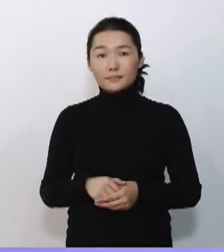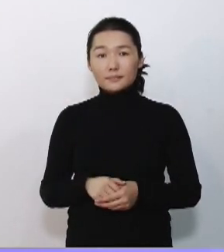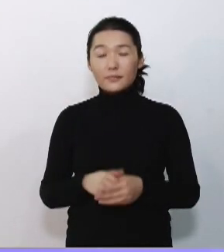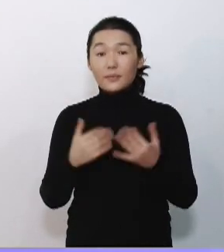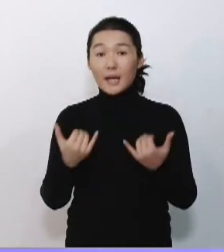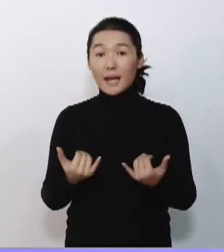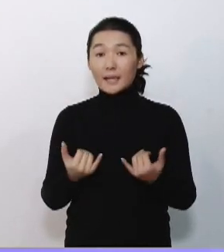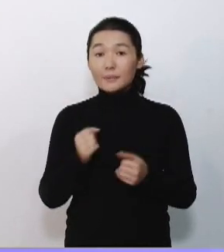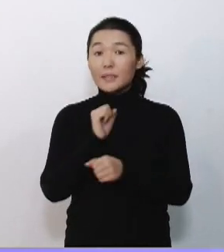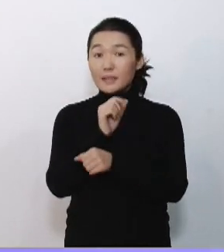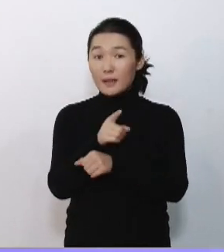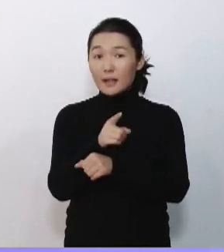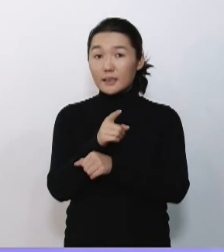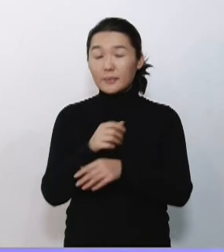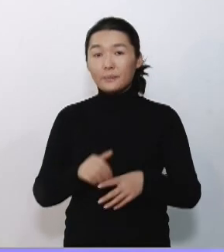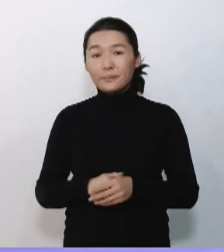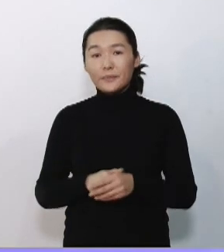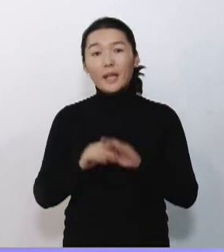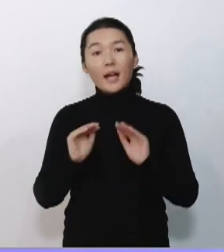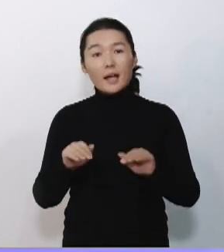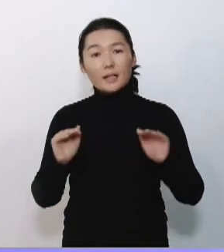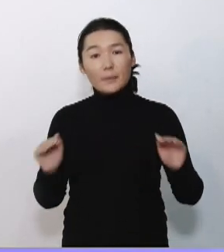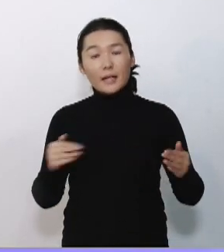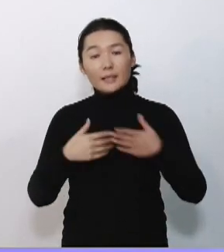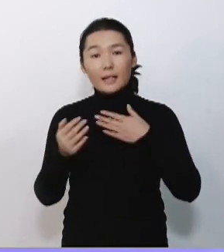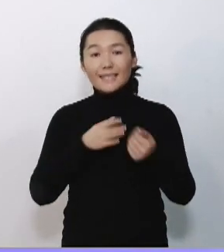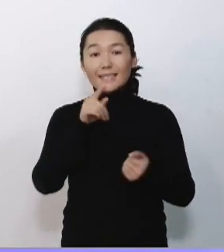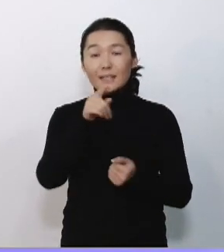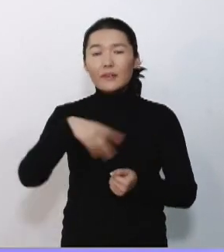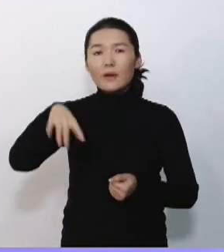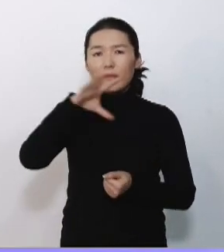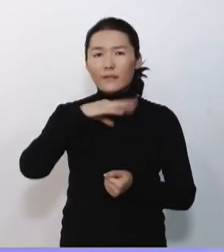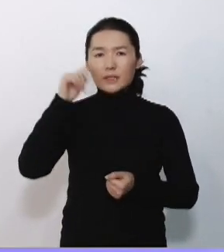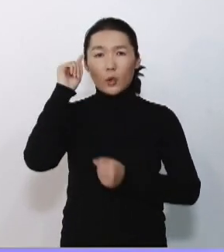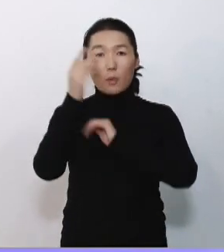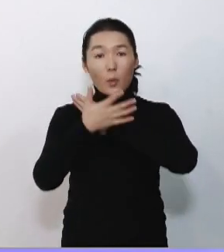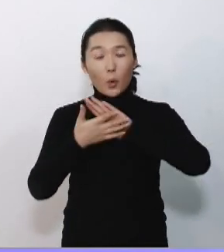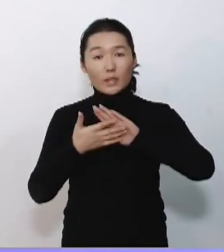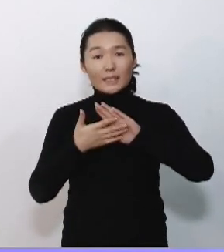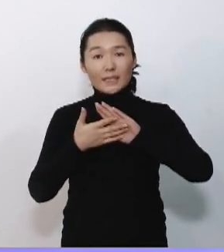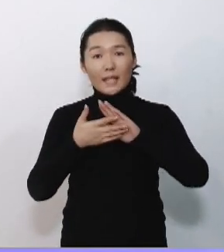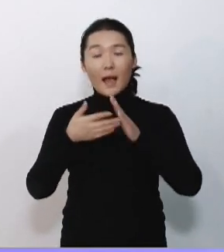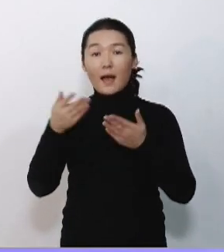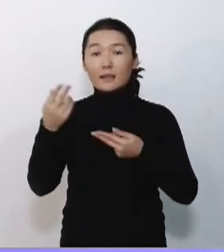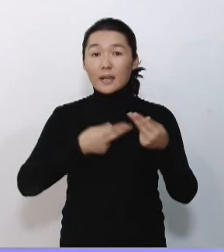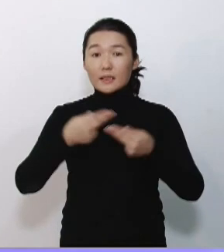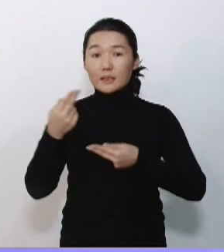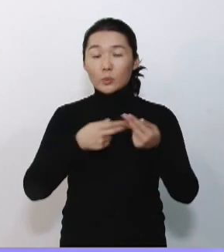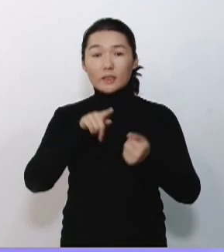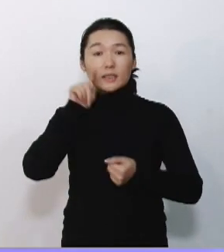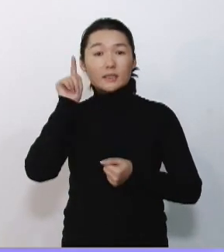А теперь вам задание. Ребята, если вы все поняли, нарисуйте зеленый шарик.